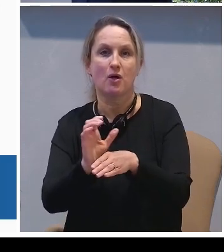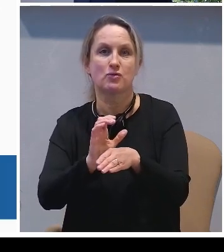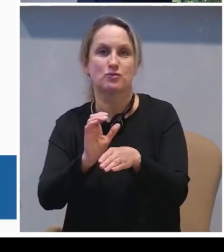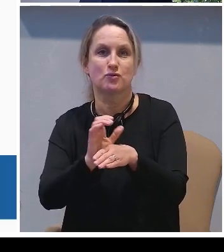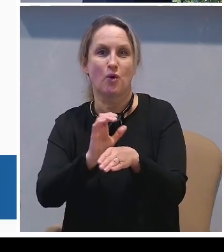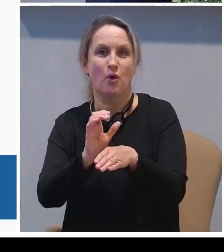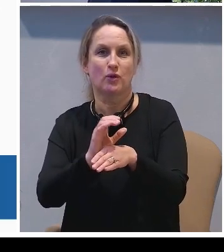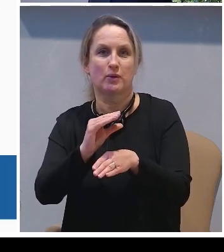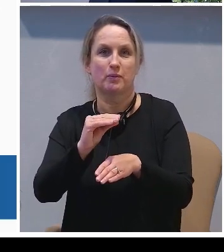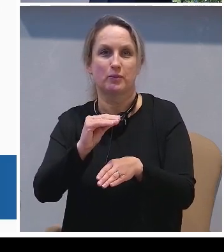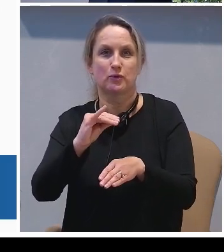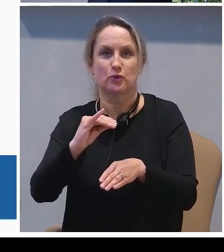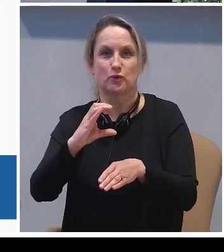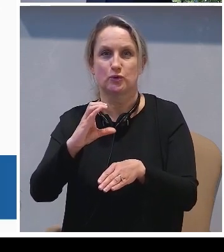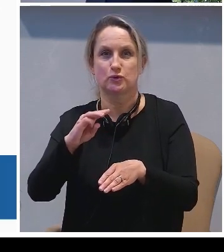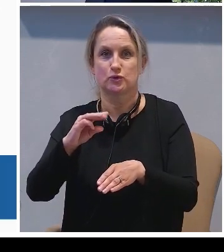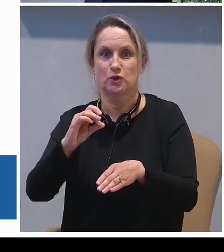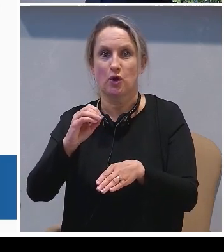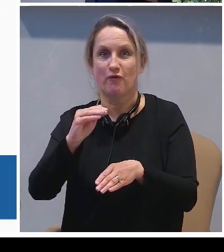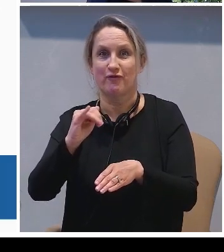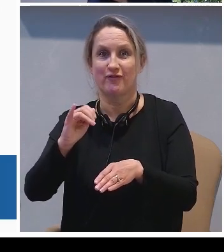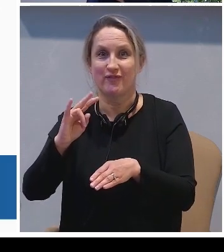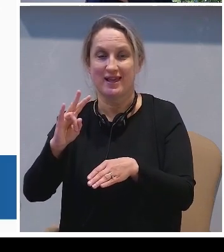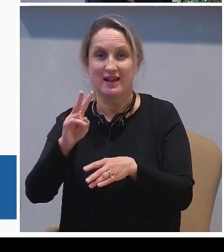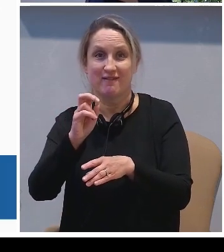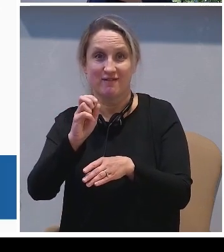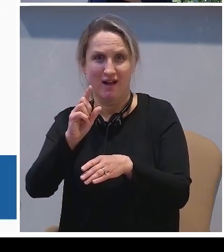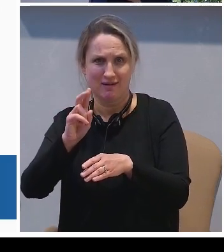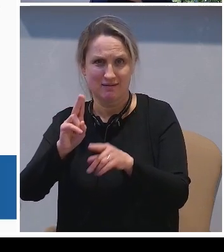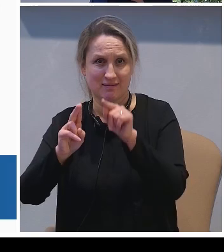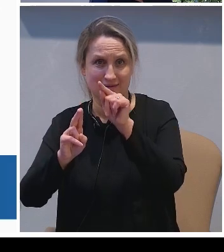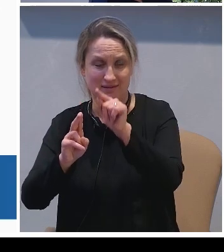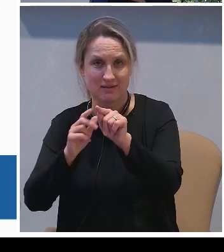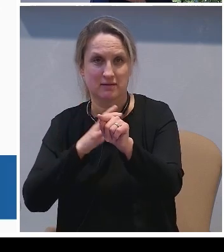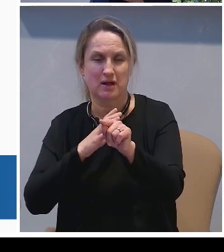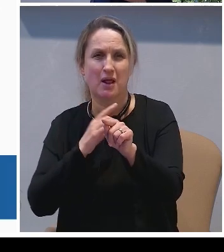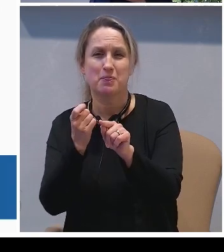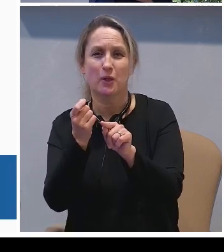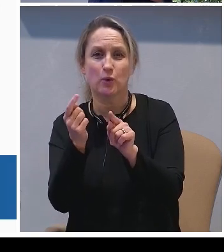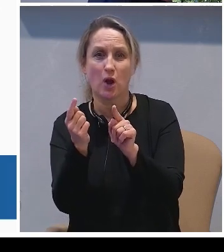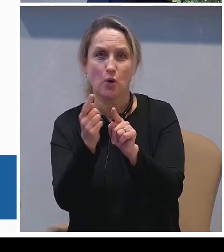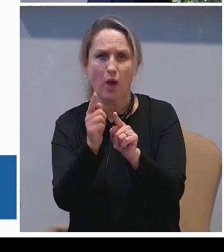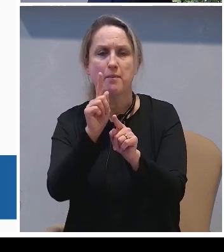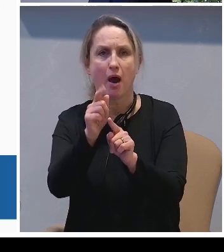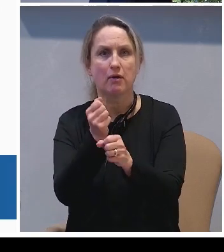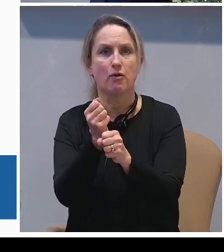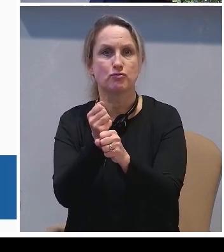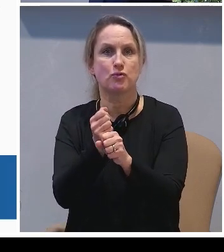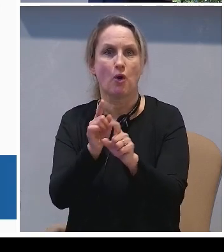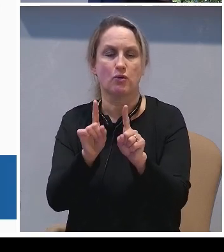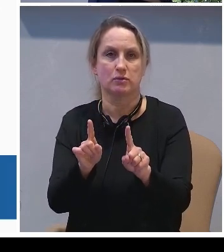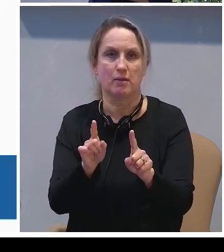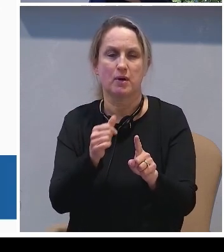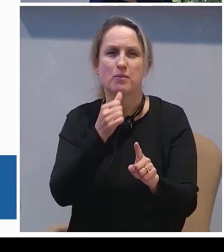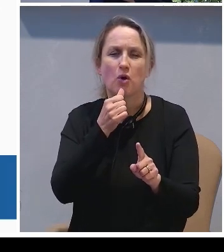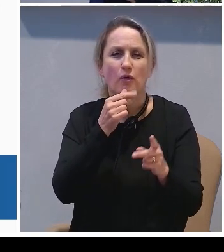molecule valgu, we're mis looking on küll for natuke should be lühem, able aga to siiski skip päris the hästi early stop funktsioneeriv. and to On proovitud produce väga mitmeid erinevaid molekule, dystrophin